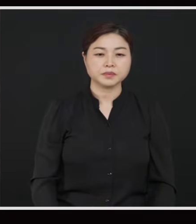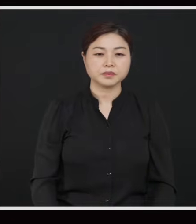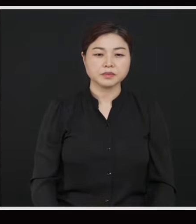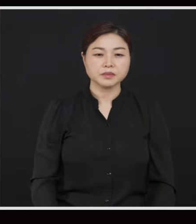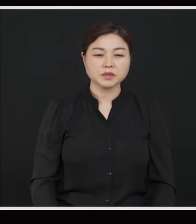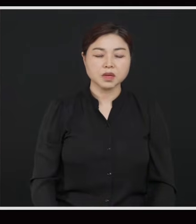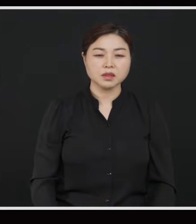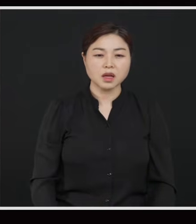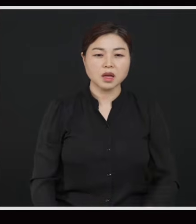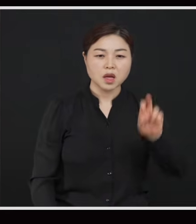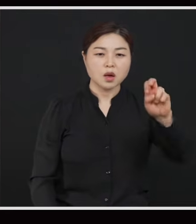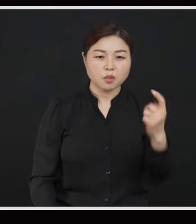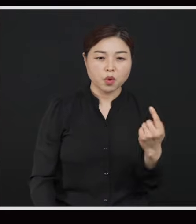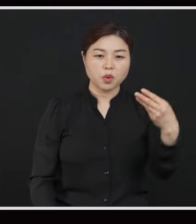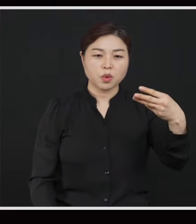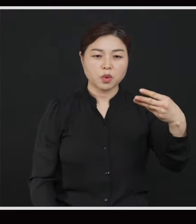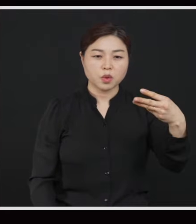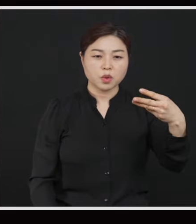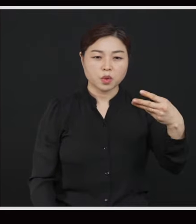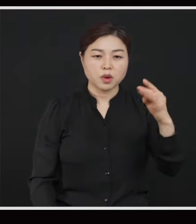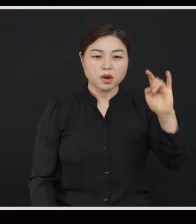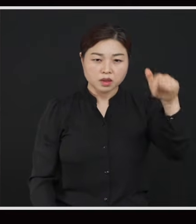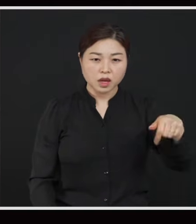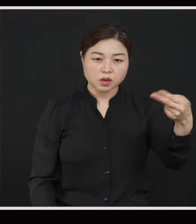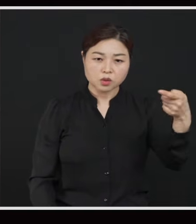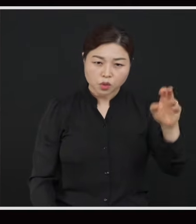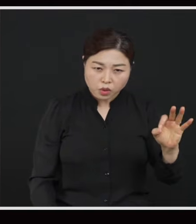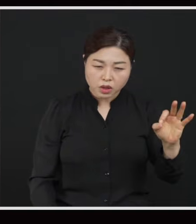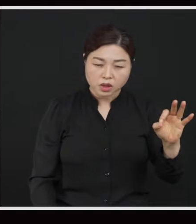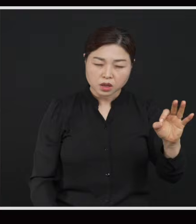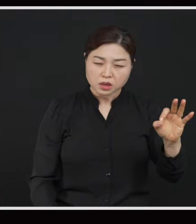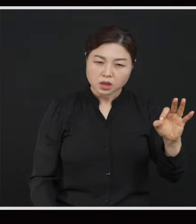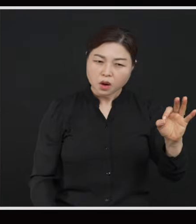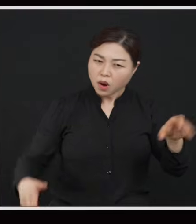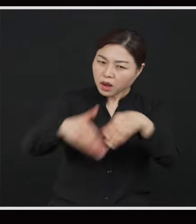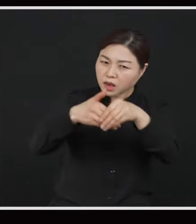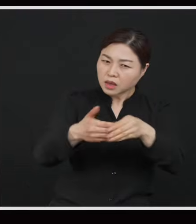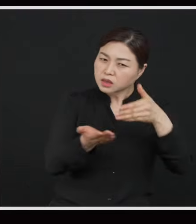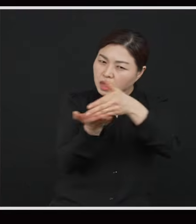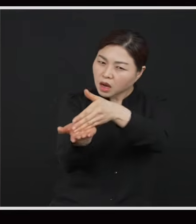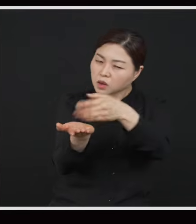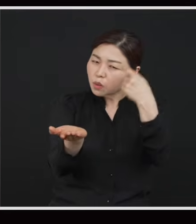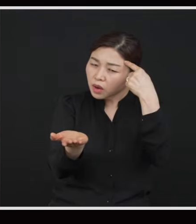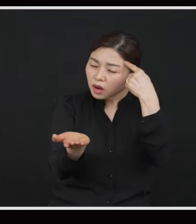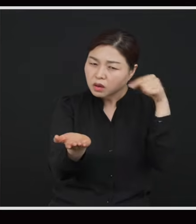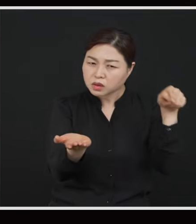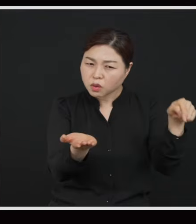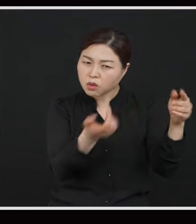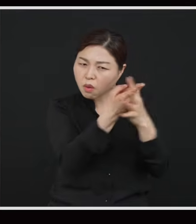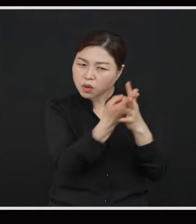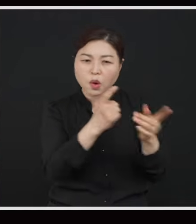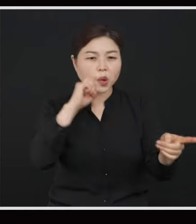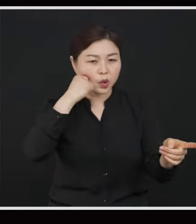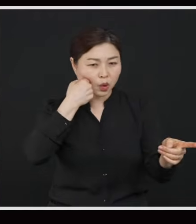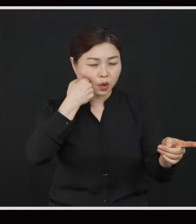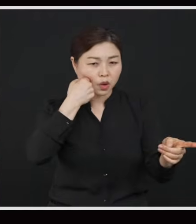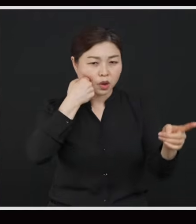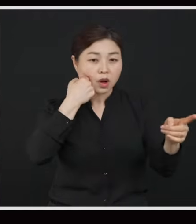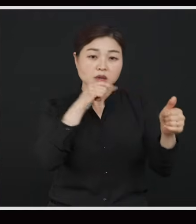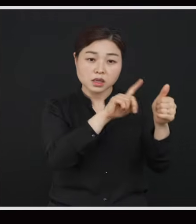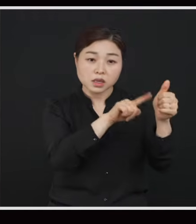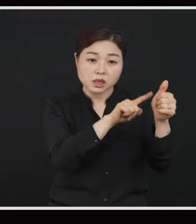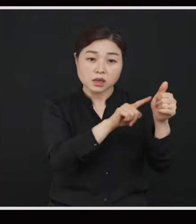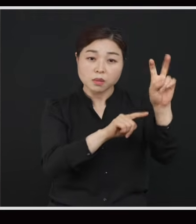근데 모택동이 왜 화해를 하자고 그랬을까? 이거는 추측하기가 힘들어요. 왜냐하면 모택동이 아들이